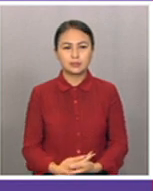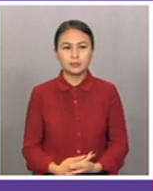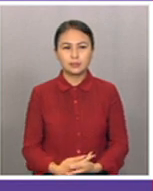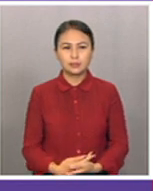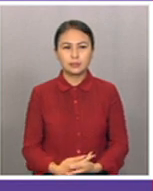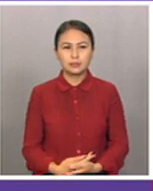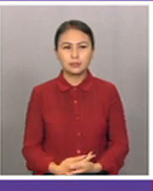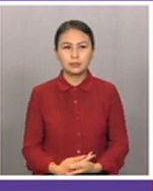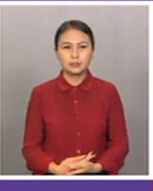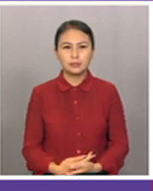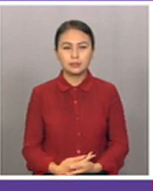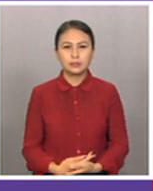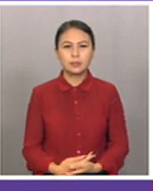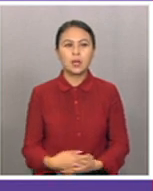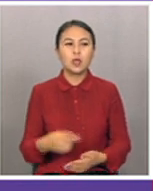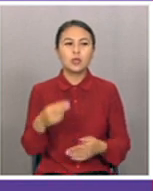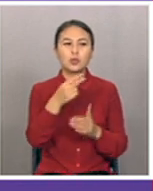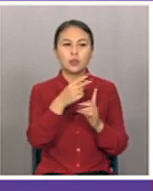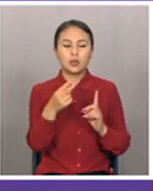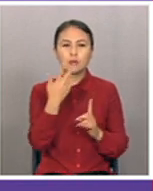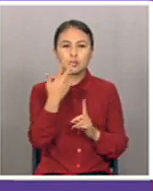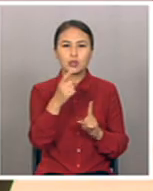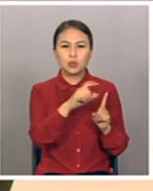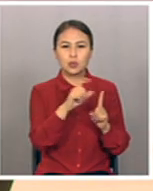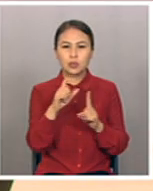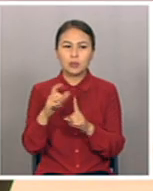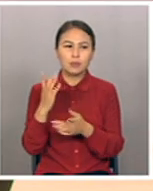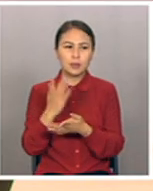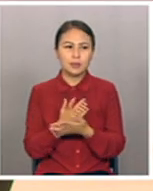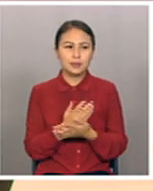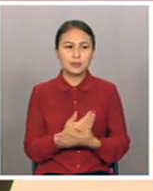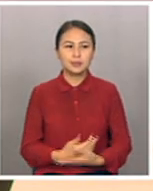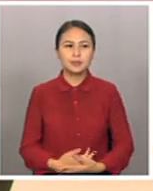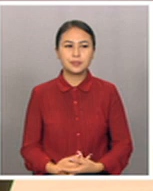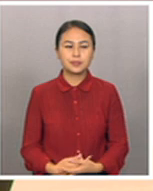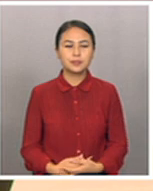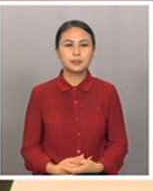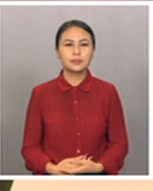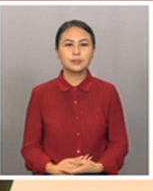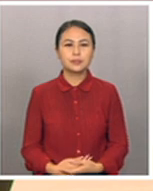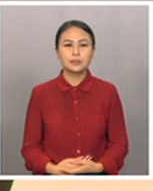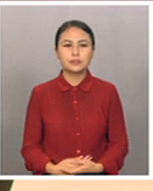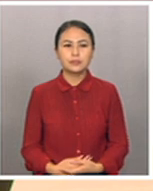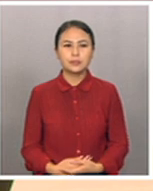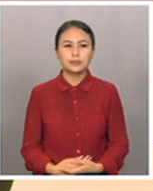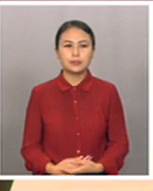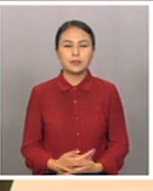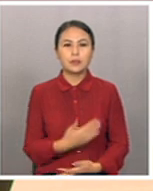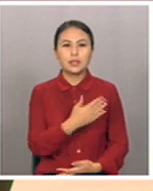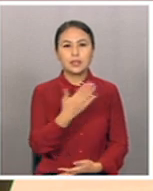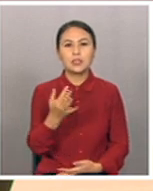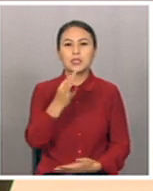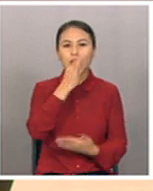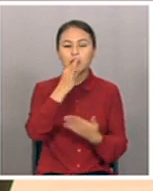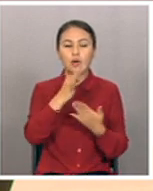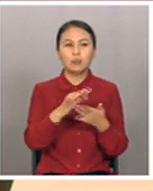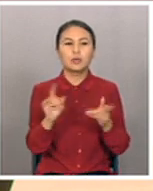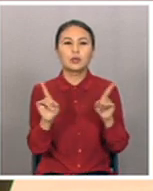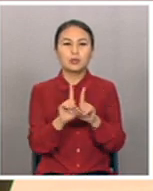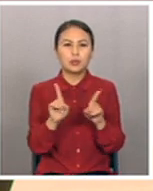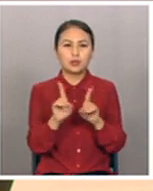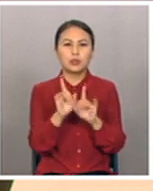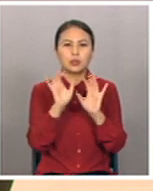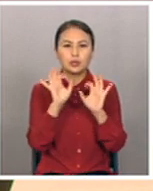Дұрыс. Сөйлем үш сөзден құралған. Жарайсыңдар, балалар. Сендердің де жауаптарың дұрыс деп